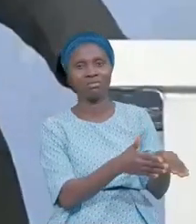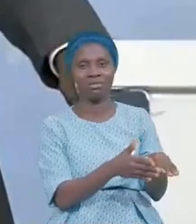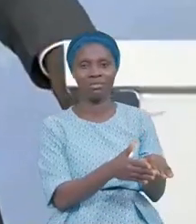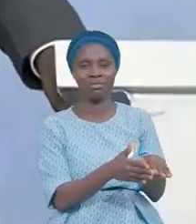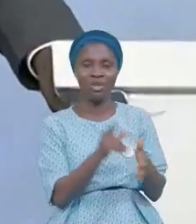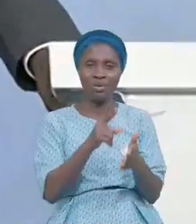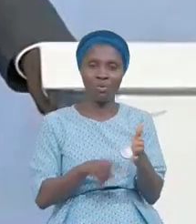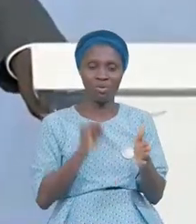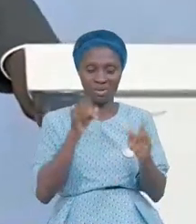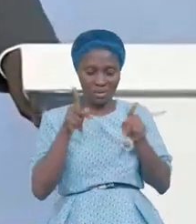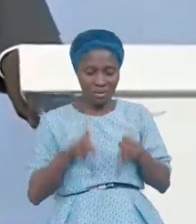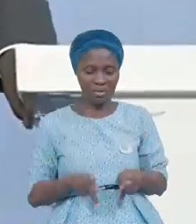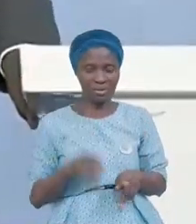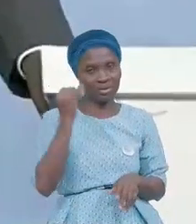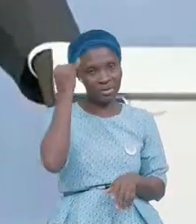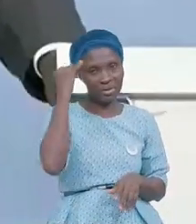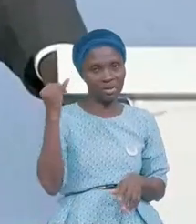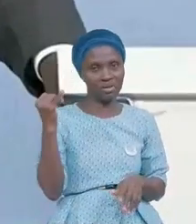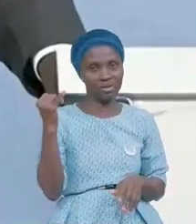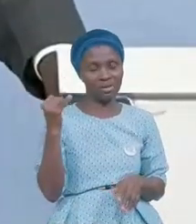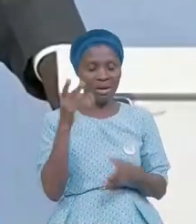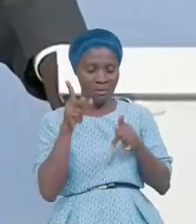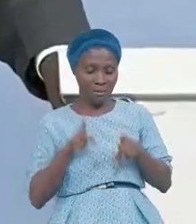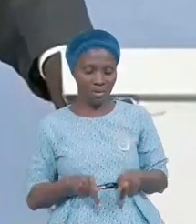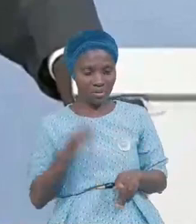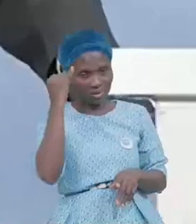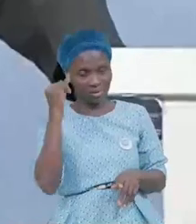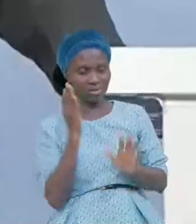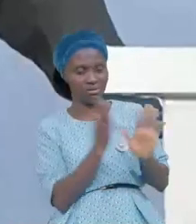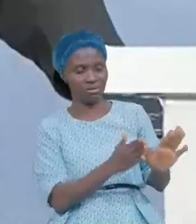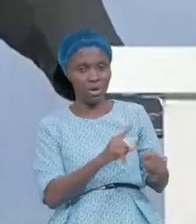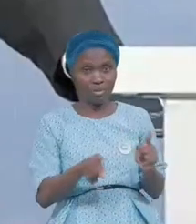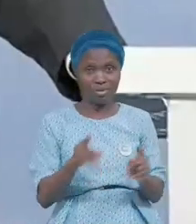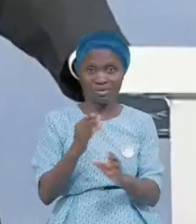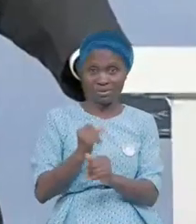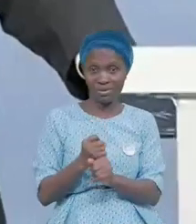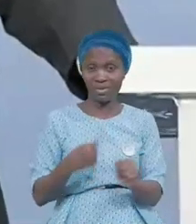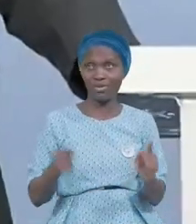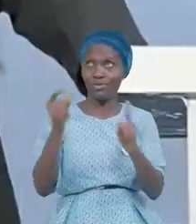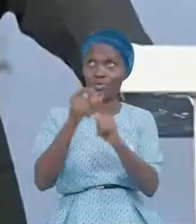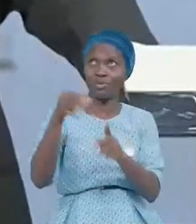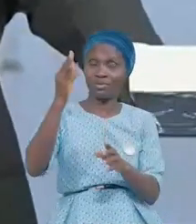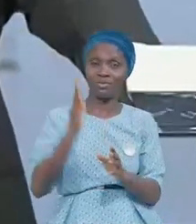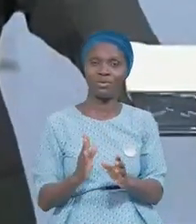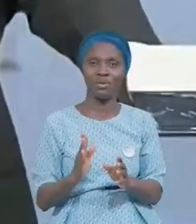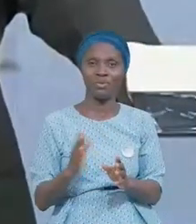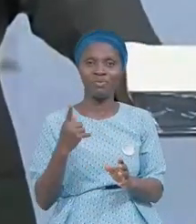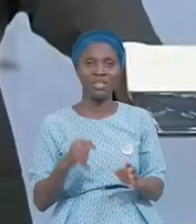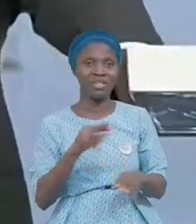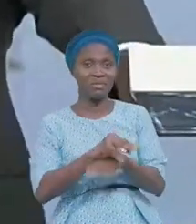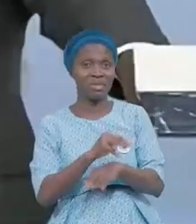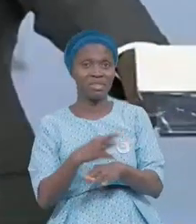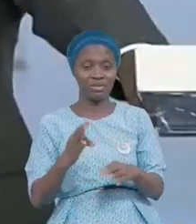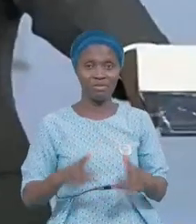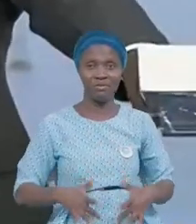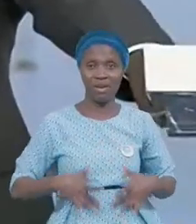idées personnelles, ce qui est des idéologies personnelles. Et prendre la parole de Dieu, le message de vie,